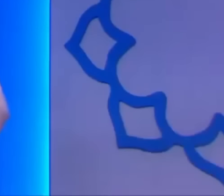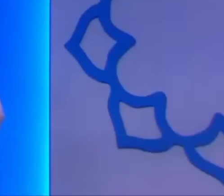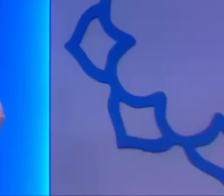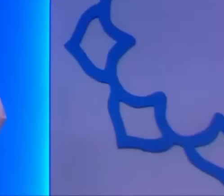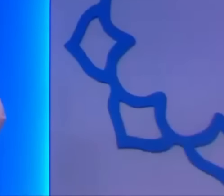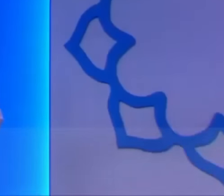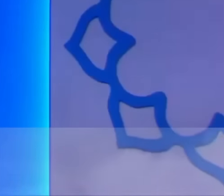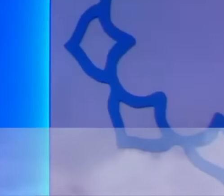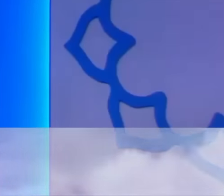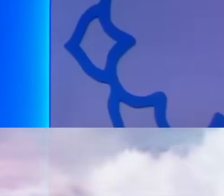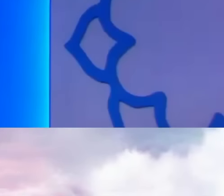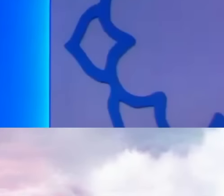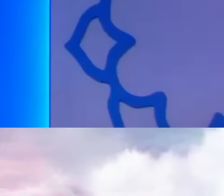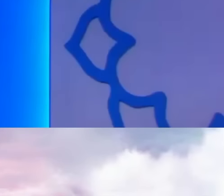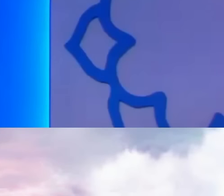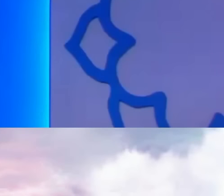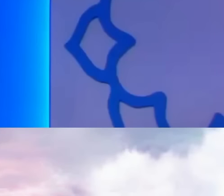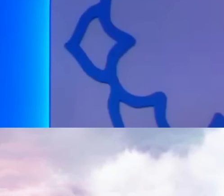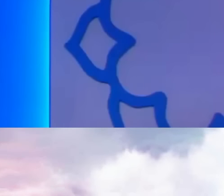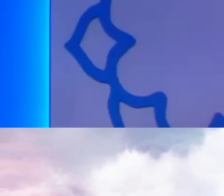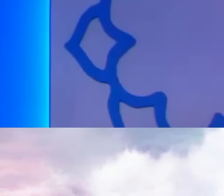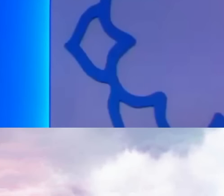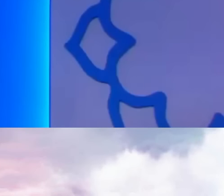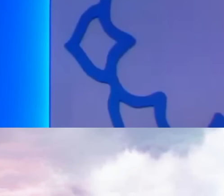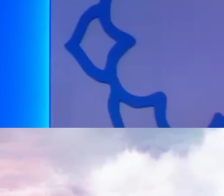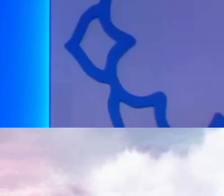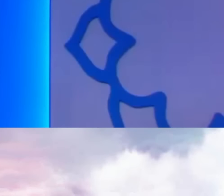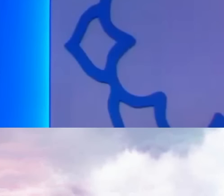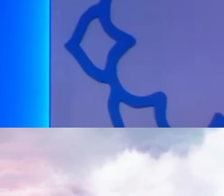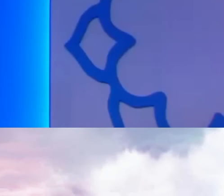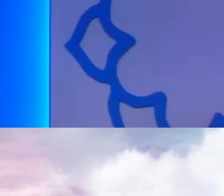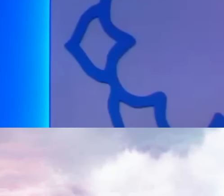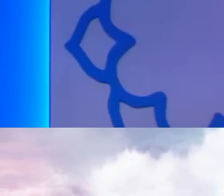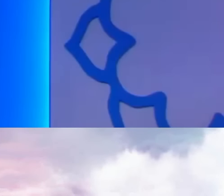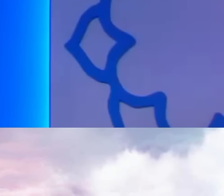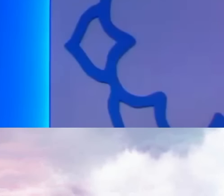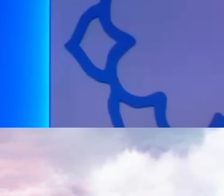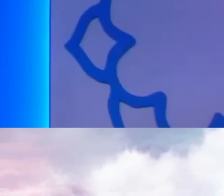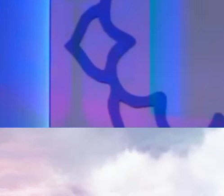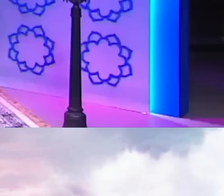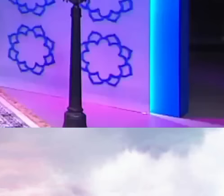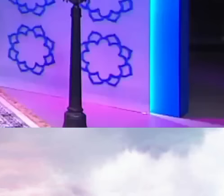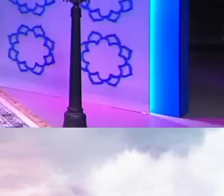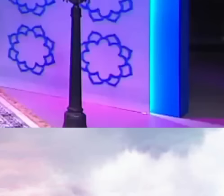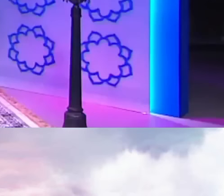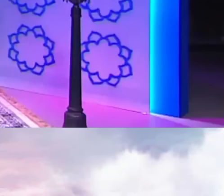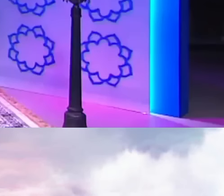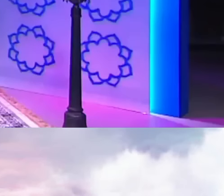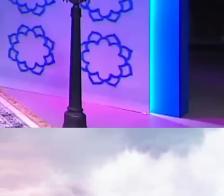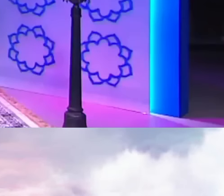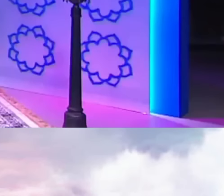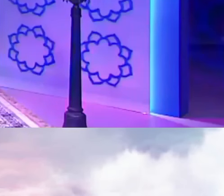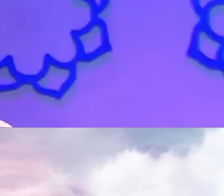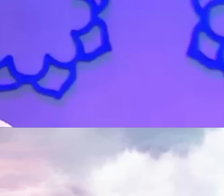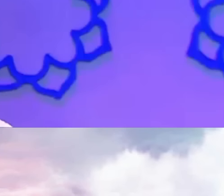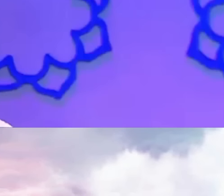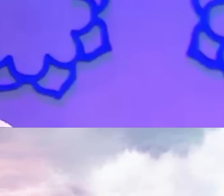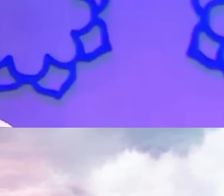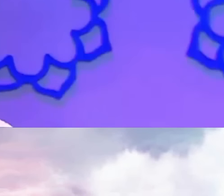di Indonesia saja Bahkan di seluruh dunia sehingga ada semacam satu demonstrasi depan masjid orang sholat juga